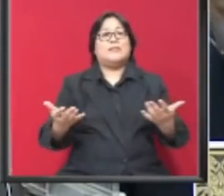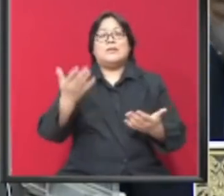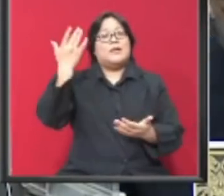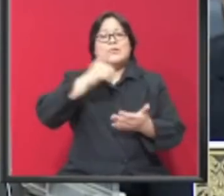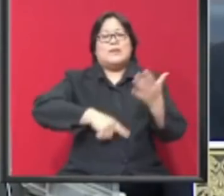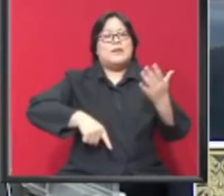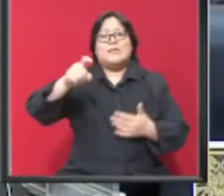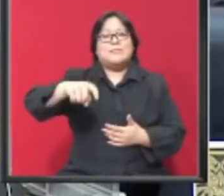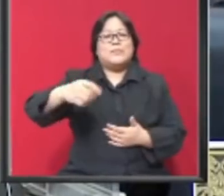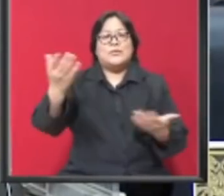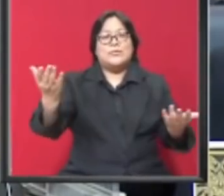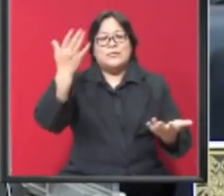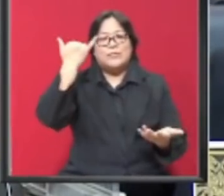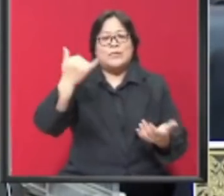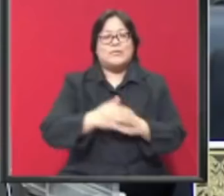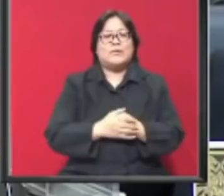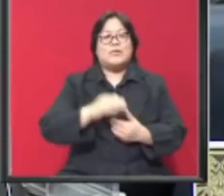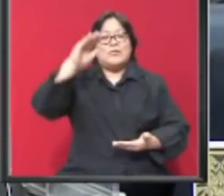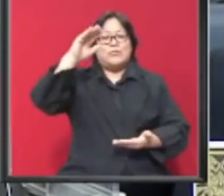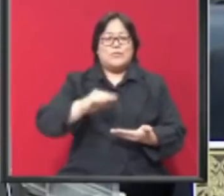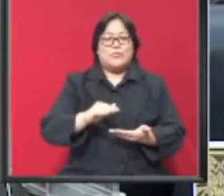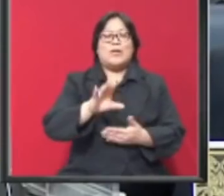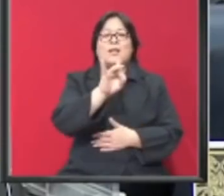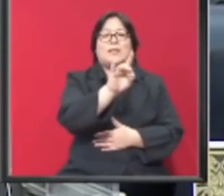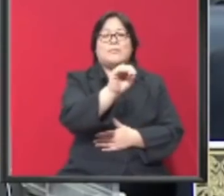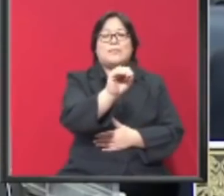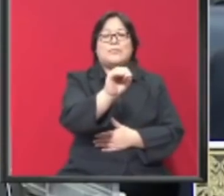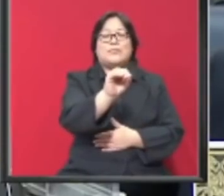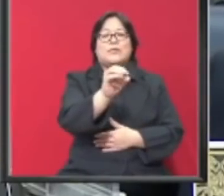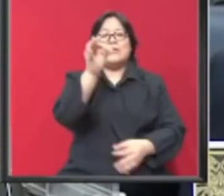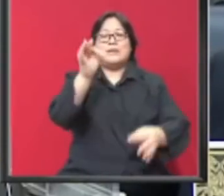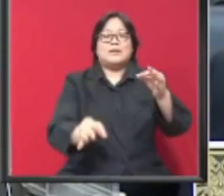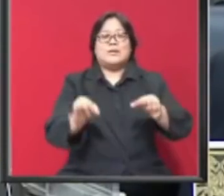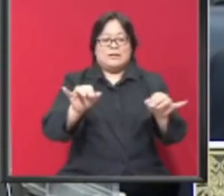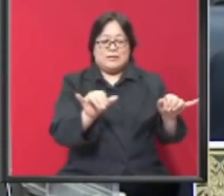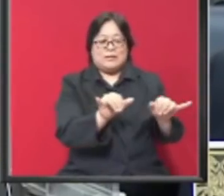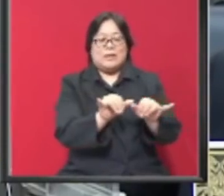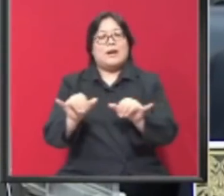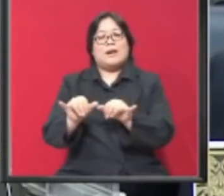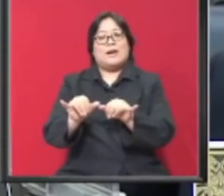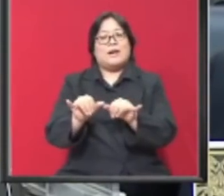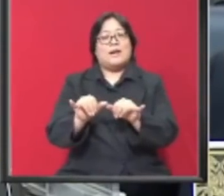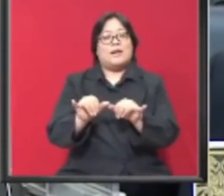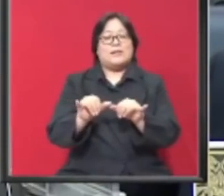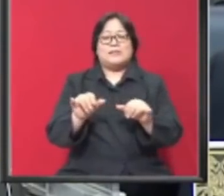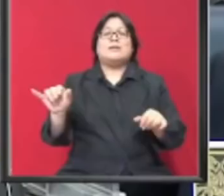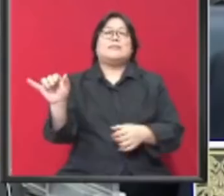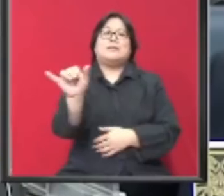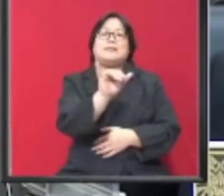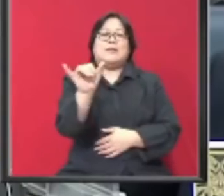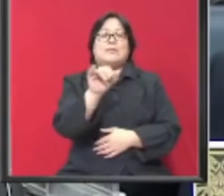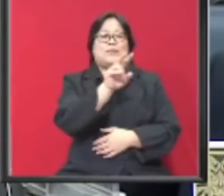perlunya mengurangkan hadirin kepada 80 jika jarak antara ahli sama